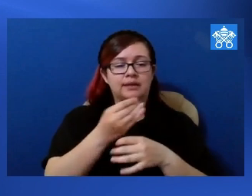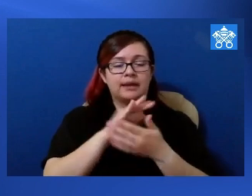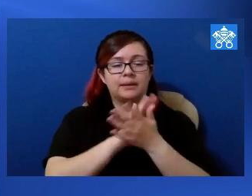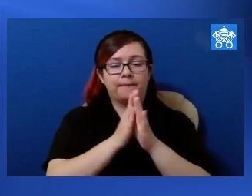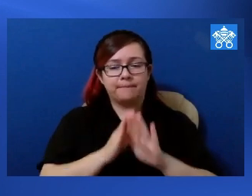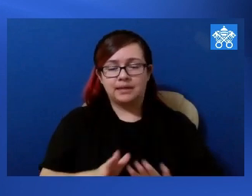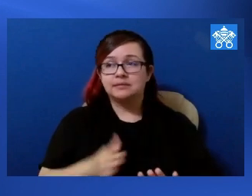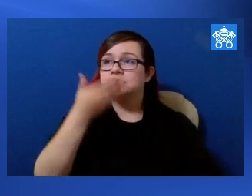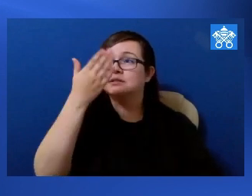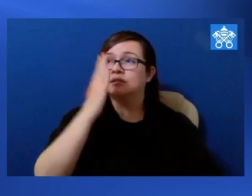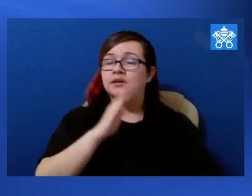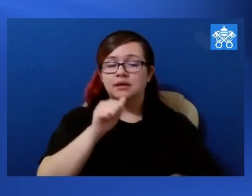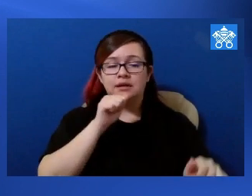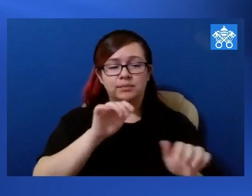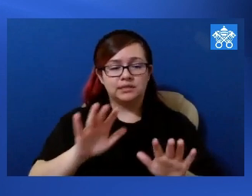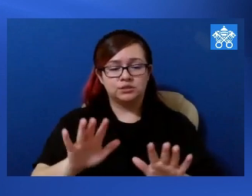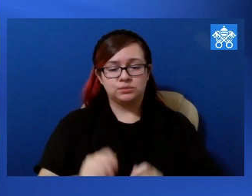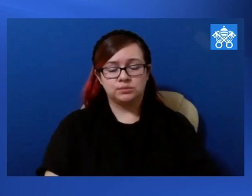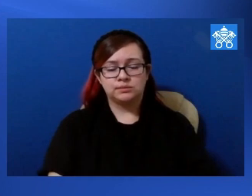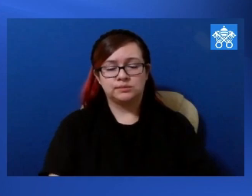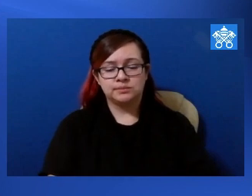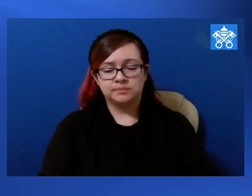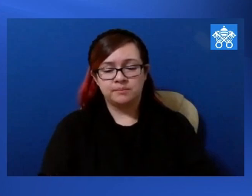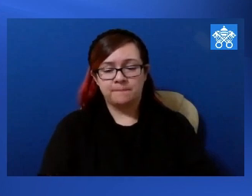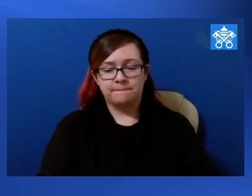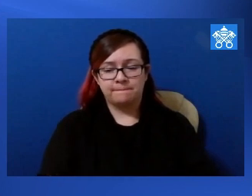communion and peace. God bless you.